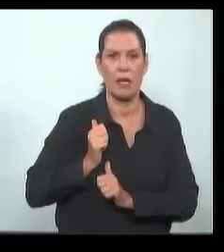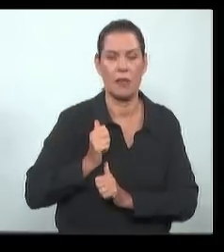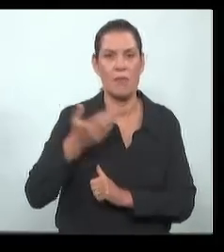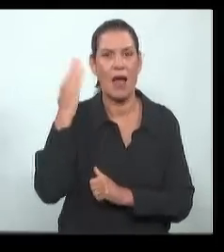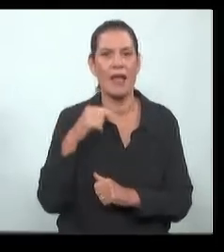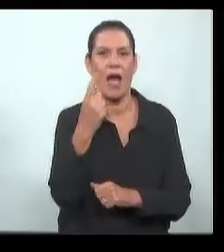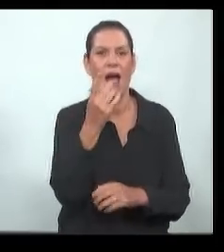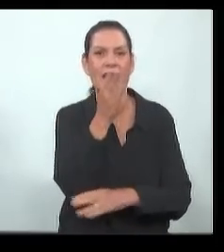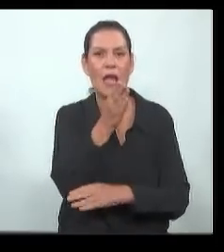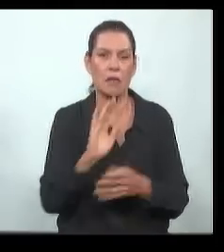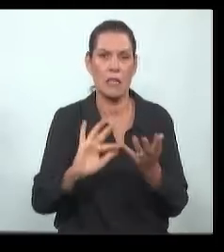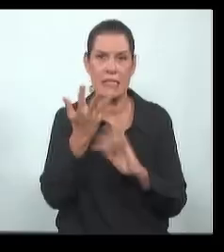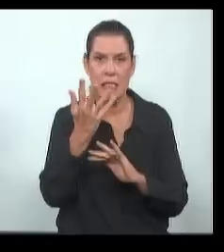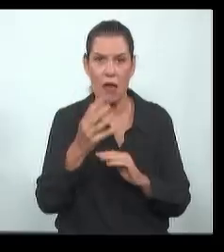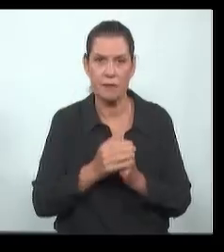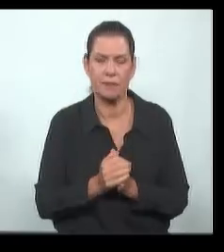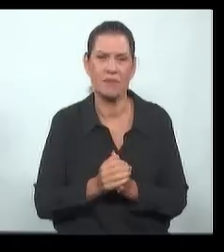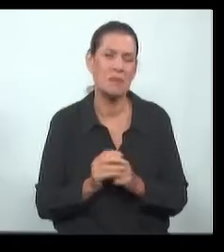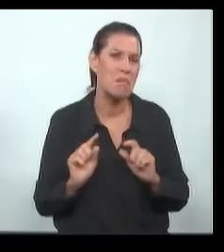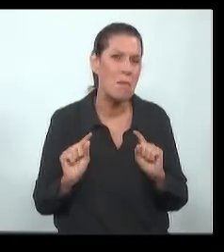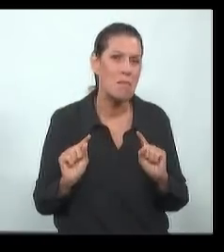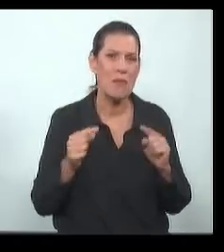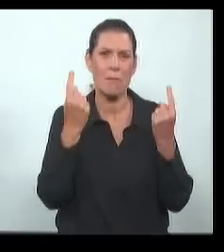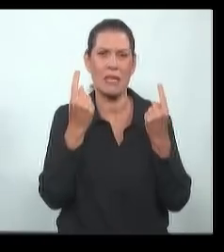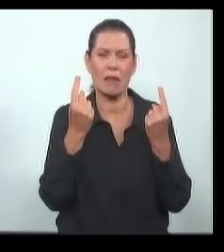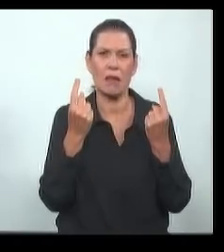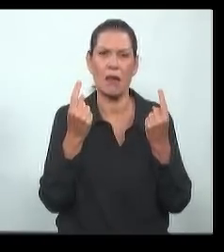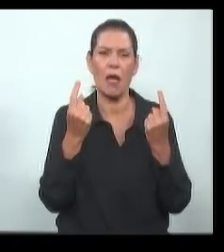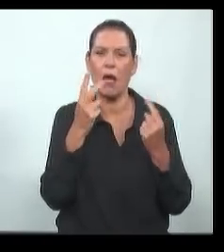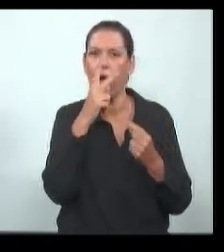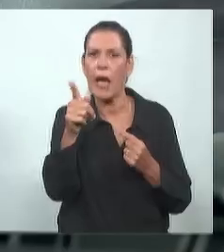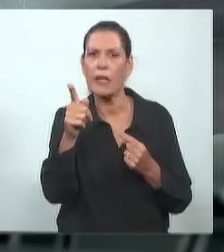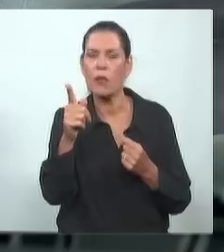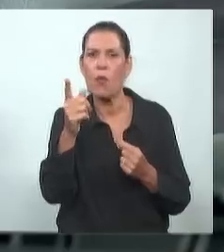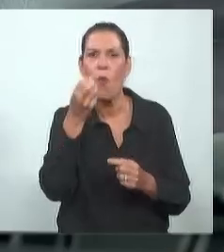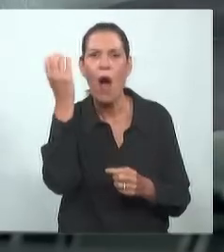נשרף, ואנחנו נוסעים, במקרה אנחנו עוברים, היה אמבולנס עלה על מוקש. הטנק